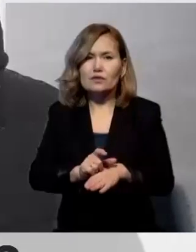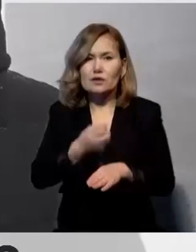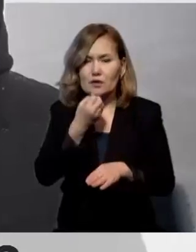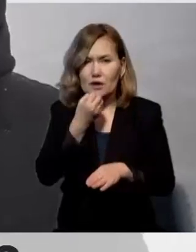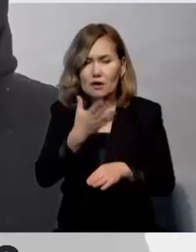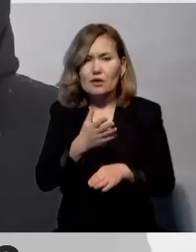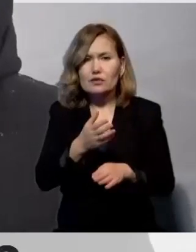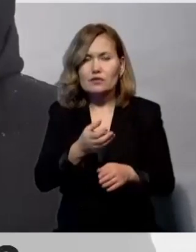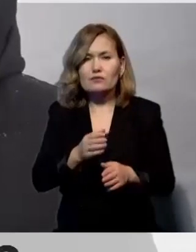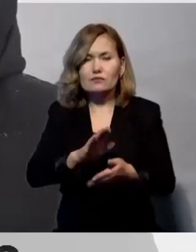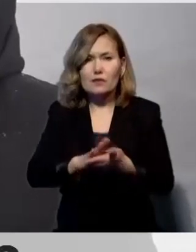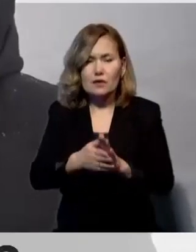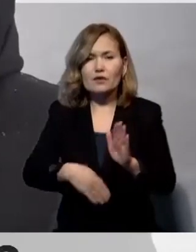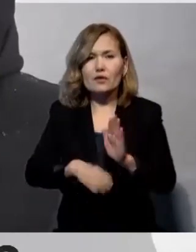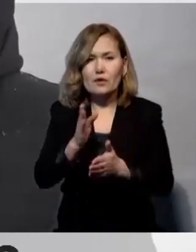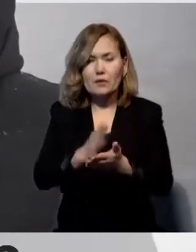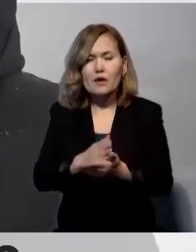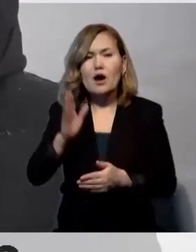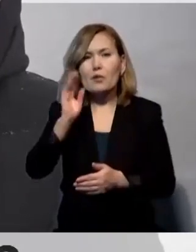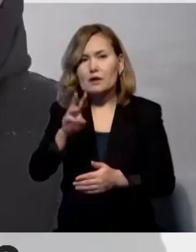енді айлығымызды көбейтсе